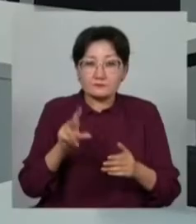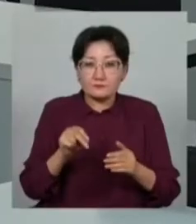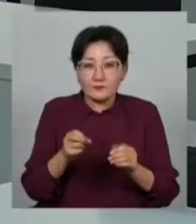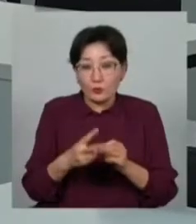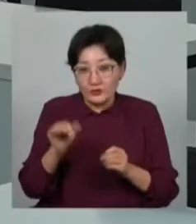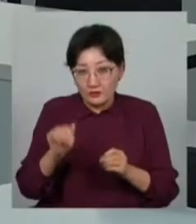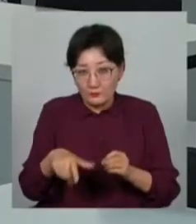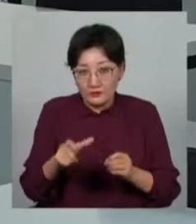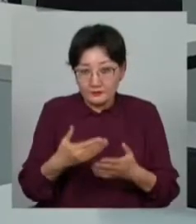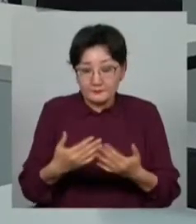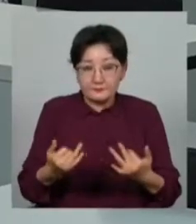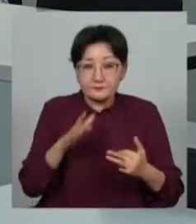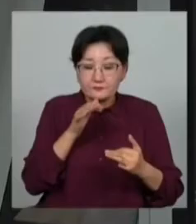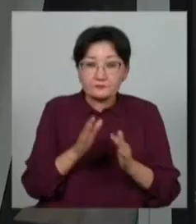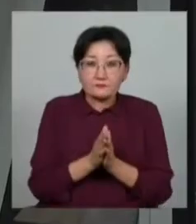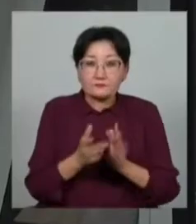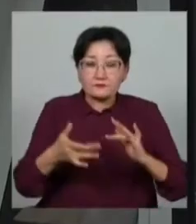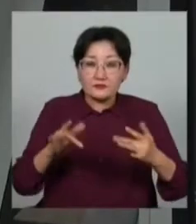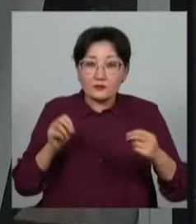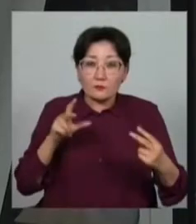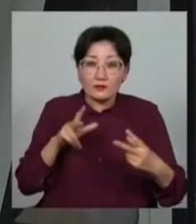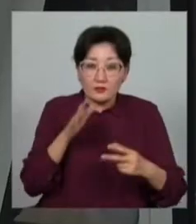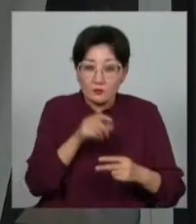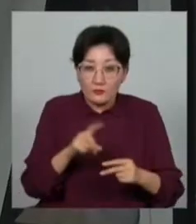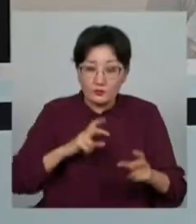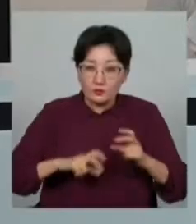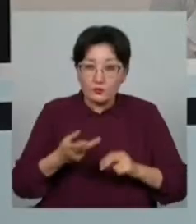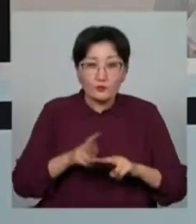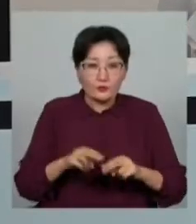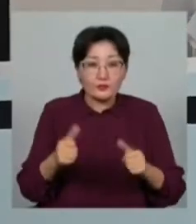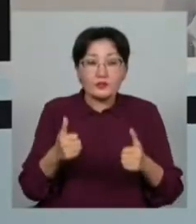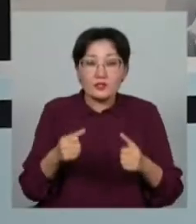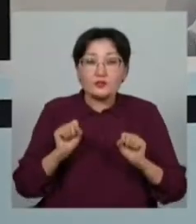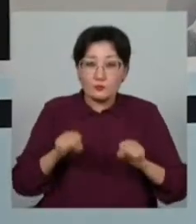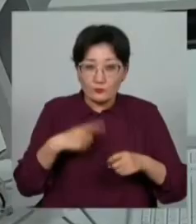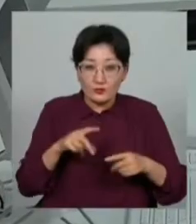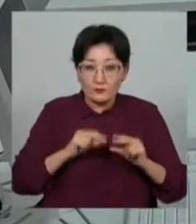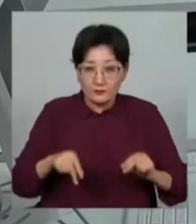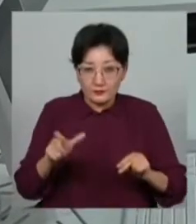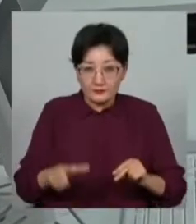мыңға жуықтаған. Бұл қазіргідей сабақты қашықтан оқу кезінде студенттерге таптырмас мүмкіндік, дейді ұстаздар.